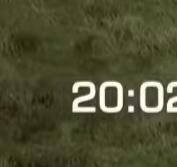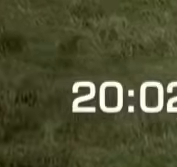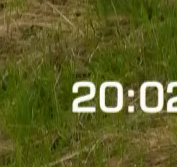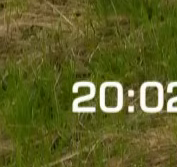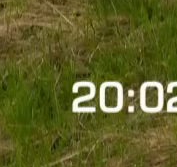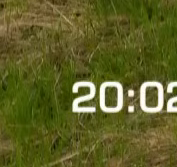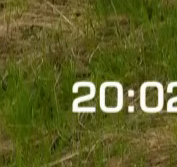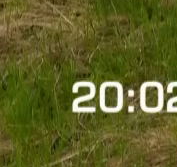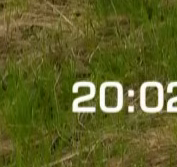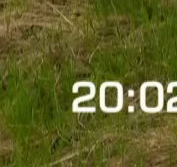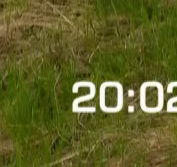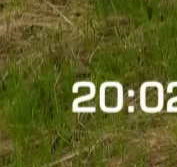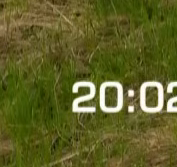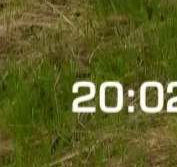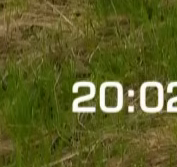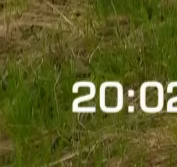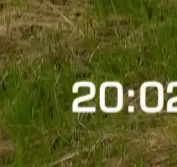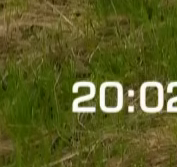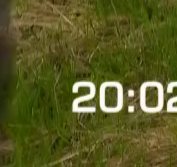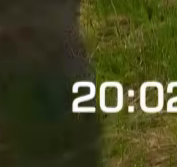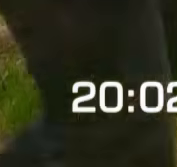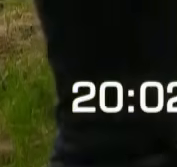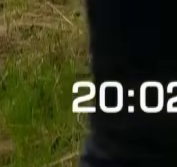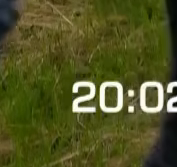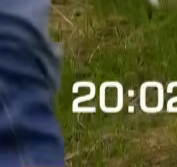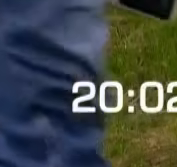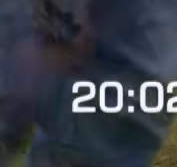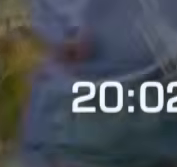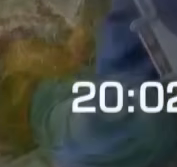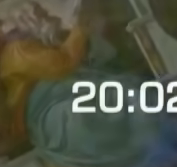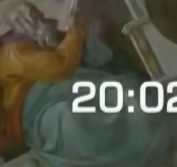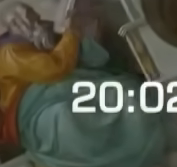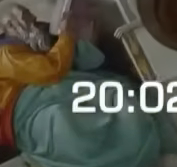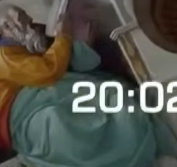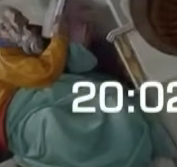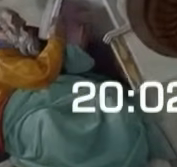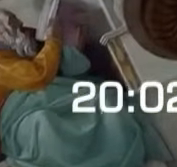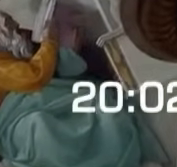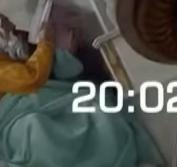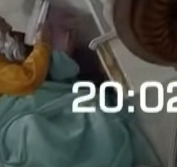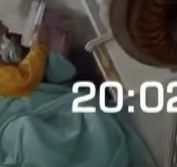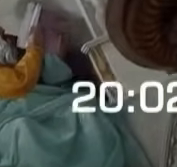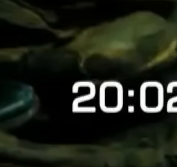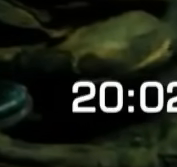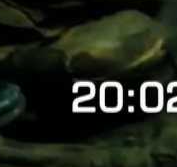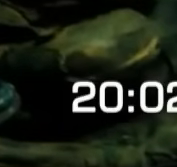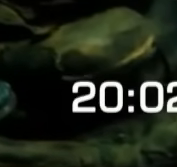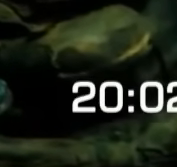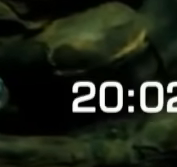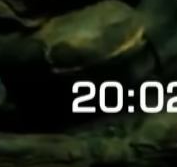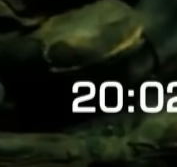ხნის განმავლობაში იყო. Სწორედ ამ დროის მანძილზე იმედის არქივს მისი გადაღებული არაერთი უნიკალური კადრი